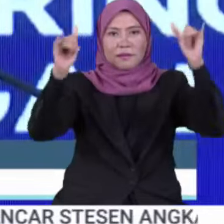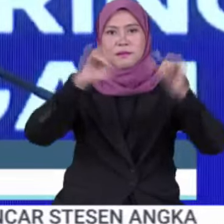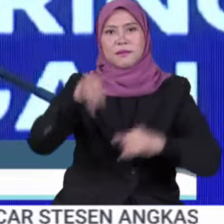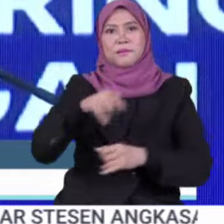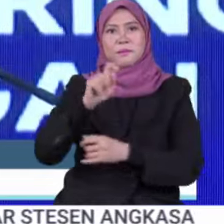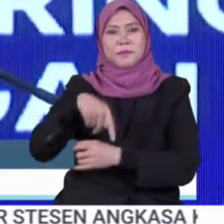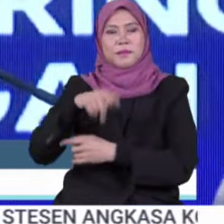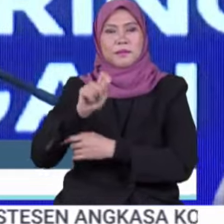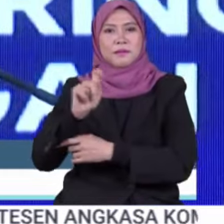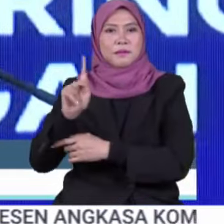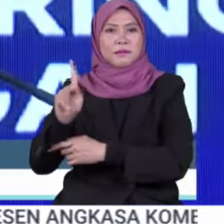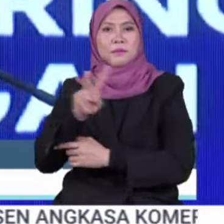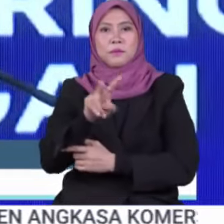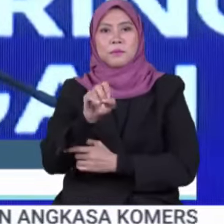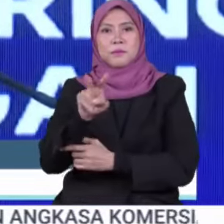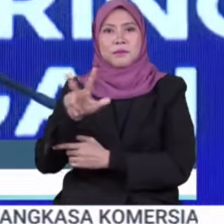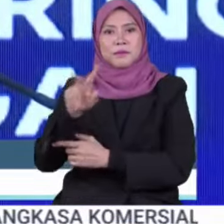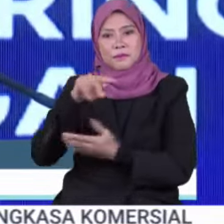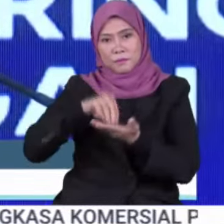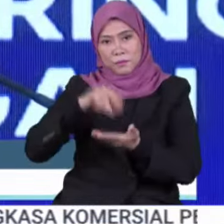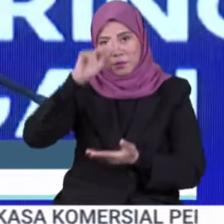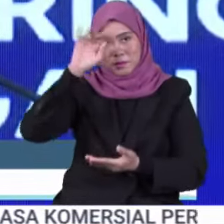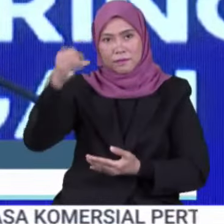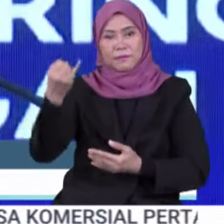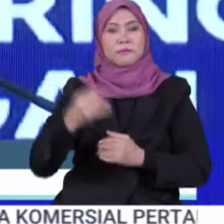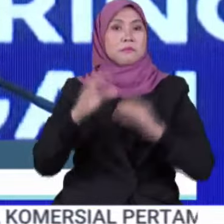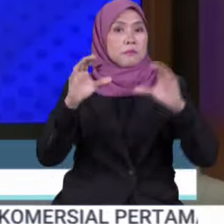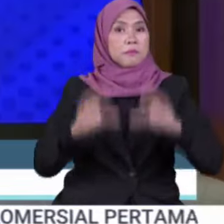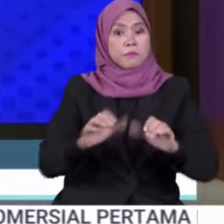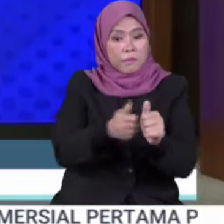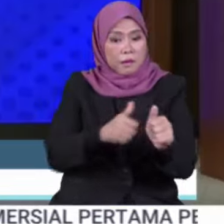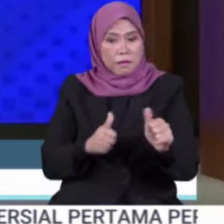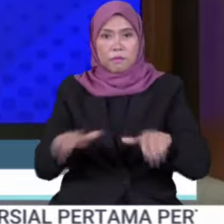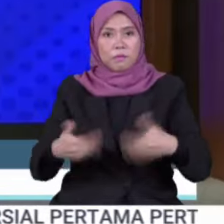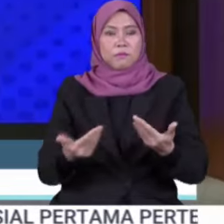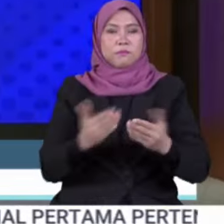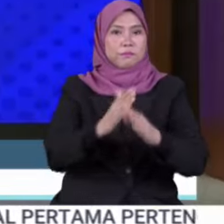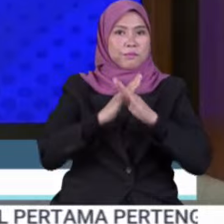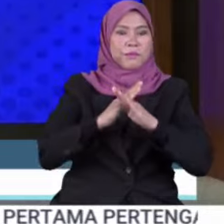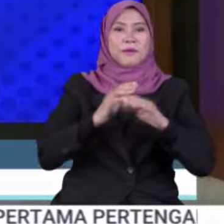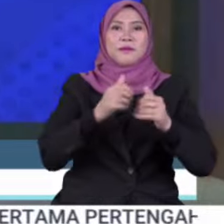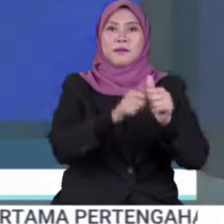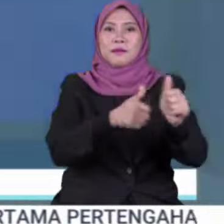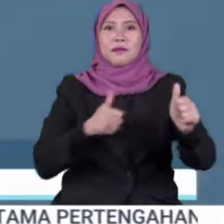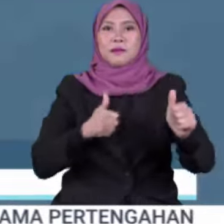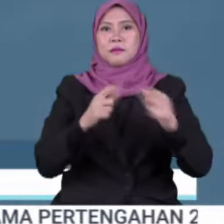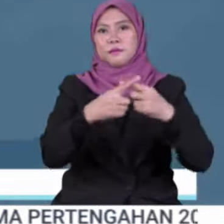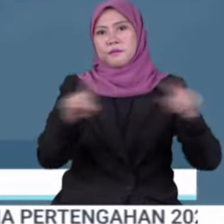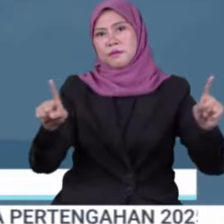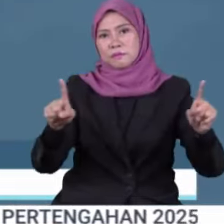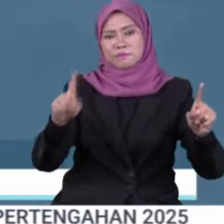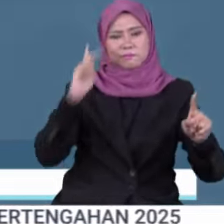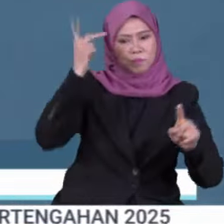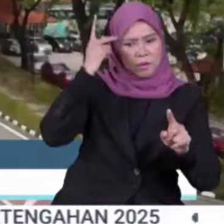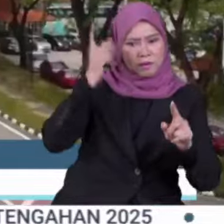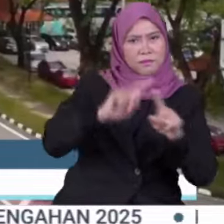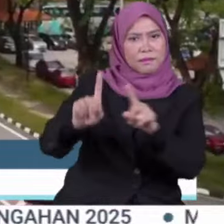JPTKK 2023 di Putrajaya. Langkah pencegahan perlu dilakukan khususnya untuk mengelakkan perbezaan fahaman